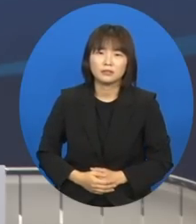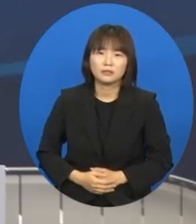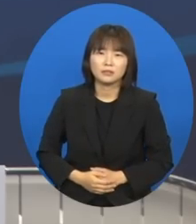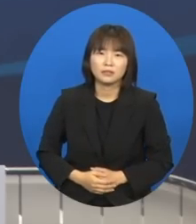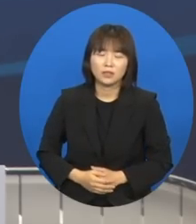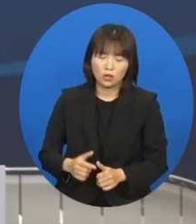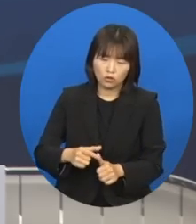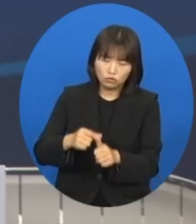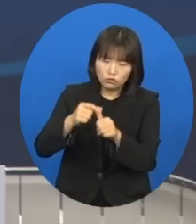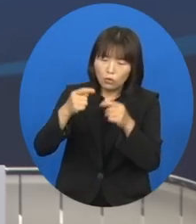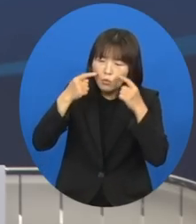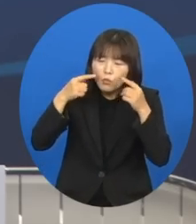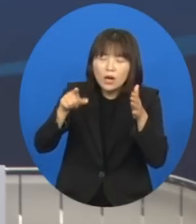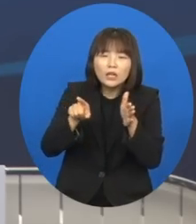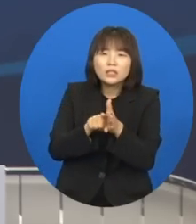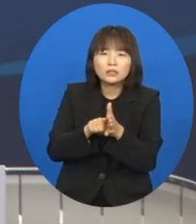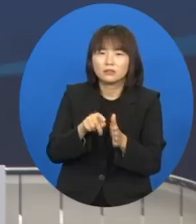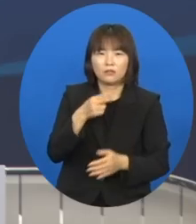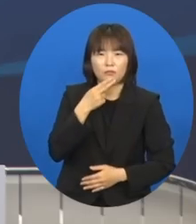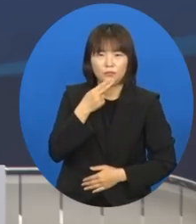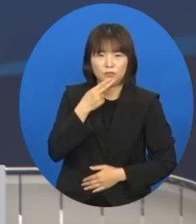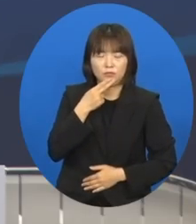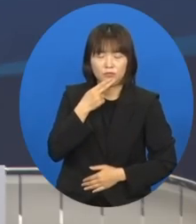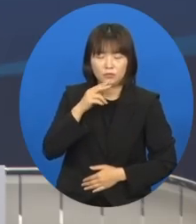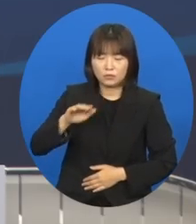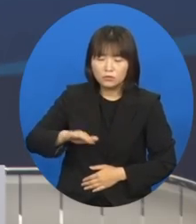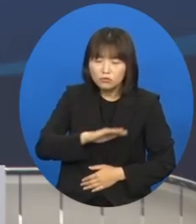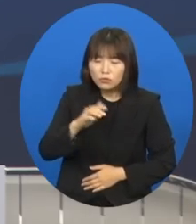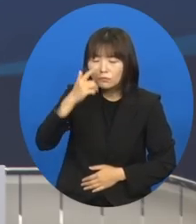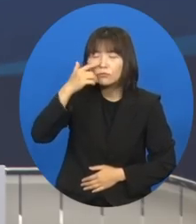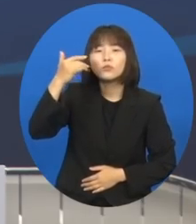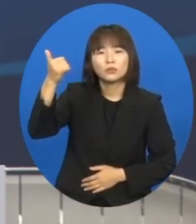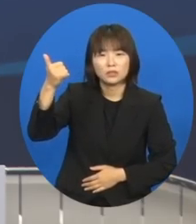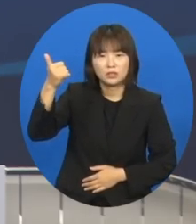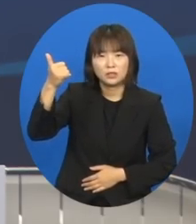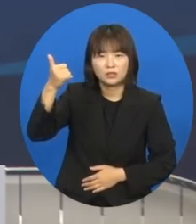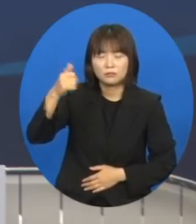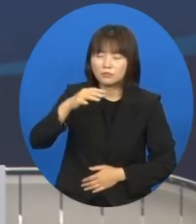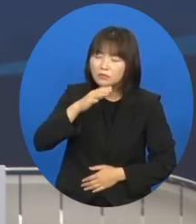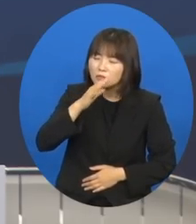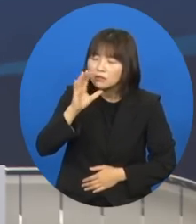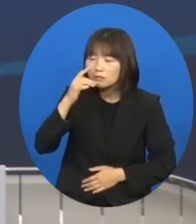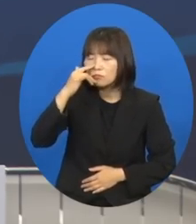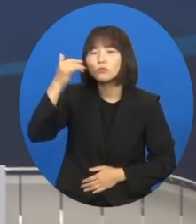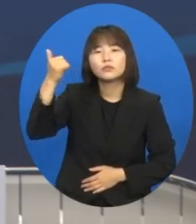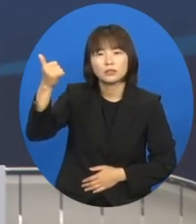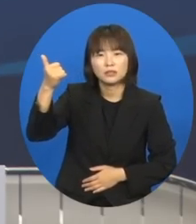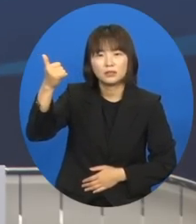구원의 확신도 없는 우리 부모님, 연로하신 부모님,